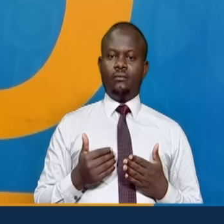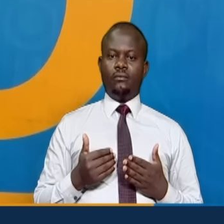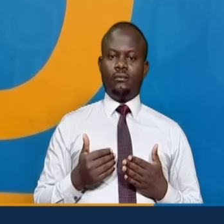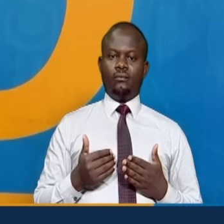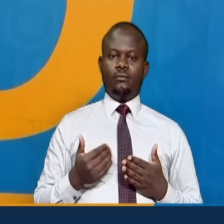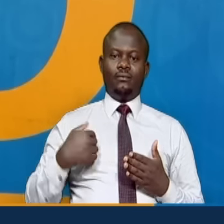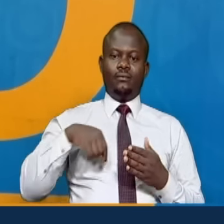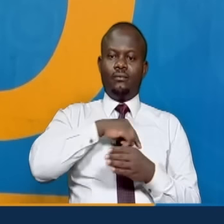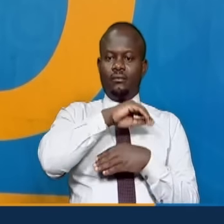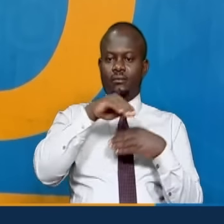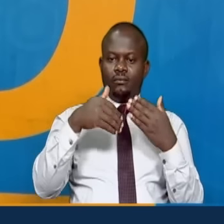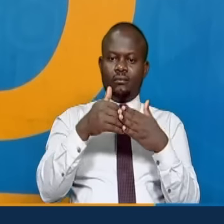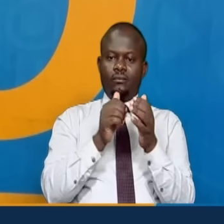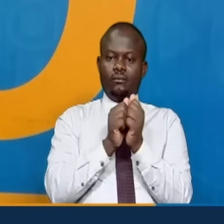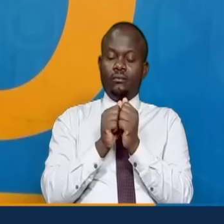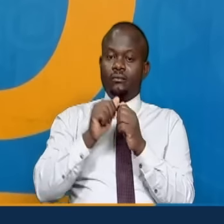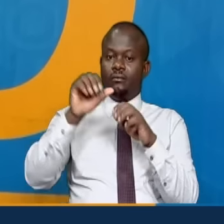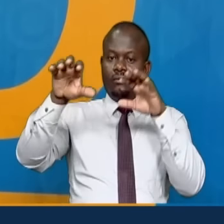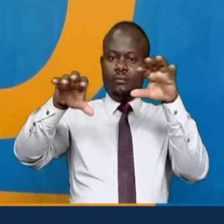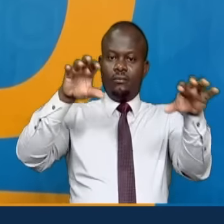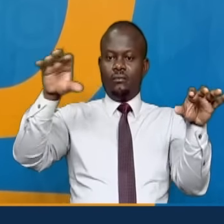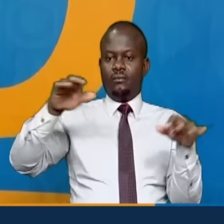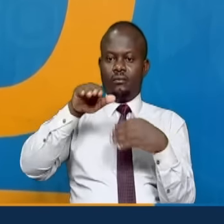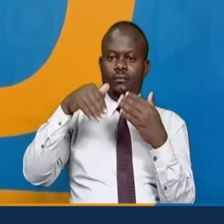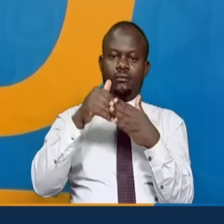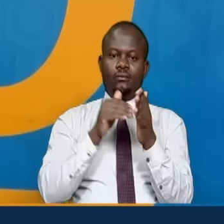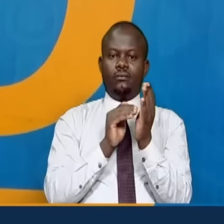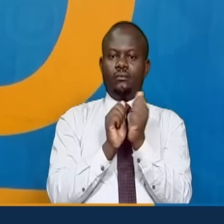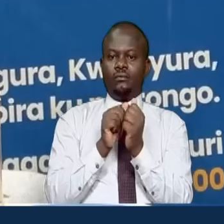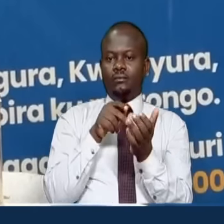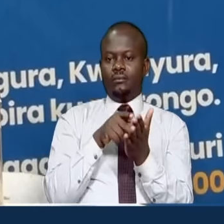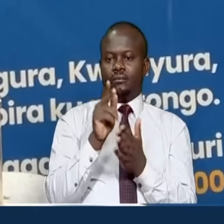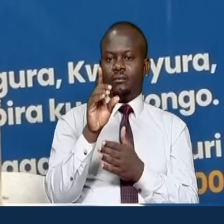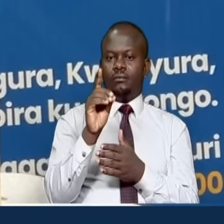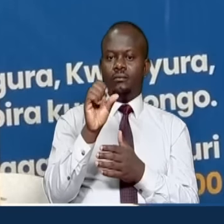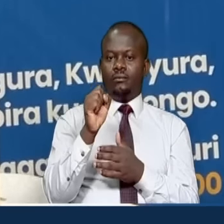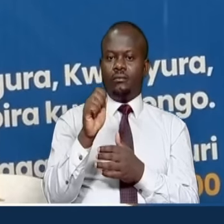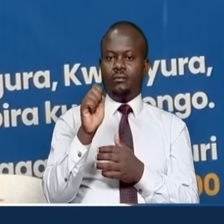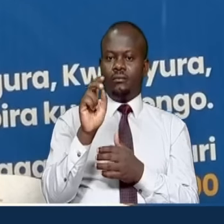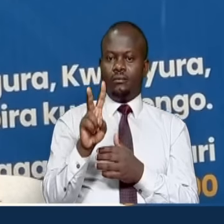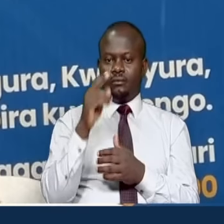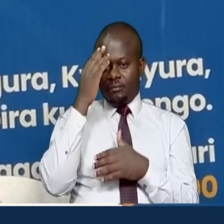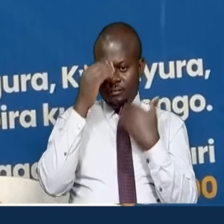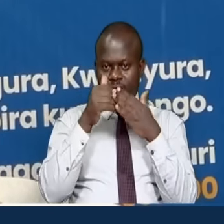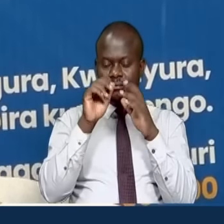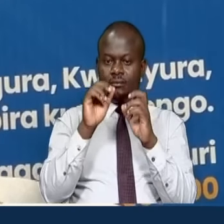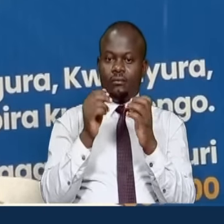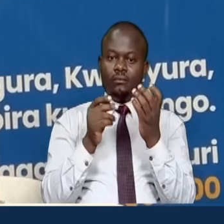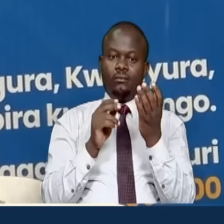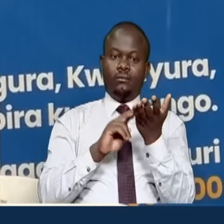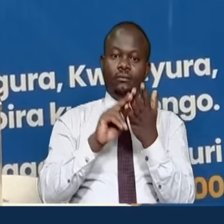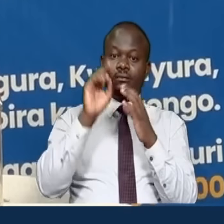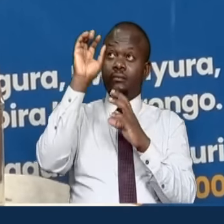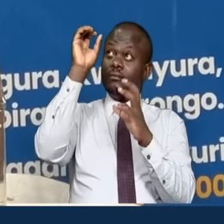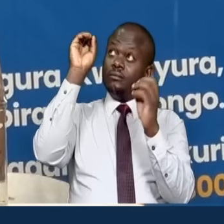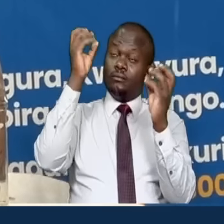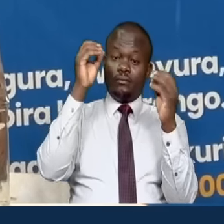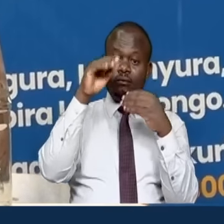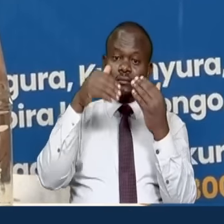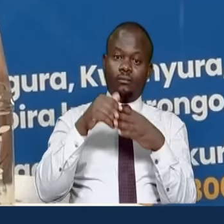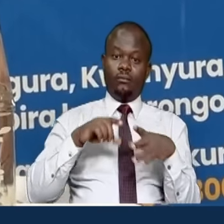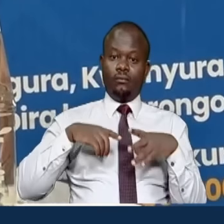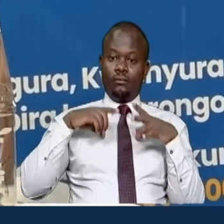uburyo umuntu abatuye hose abasha kubona aho yagura DSTV. Cyakabiri, kubera ko dukoresha satellite, aho waba utuye